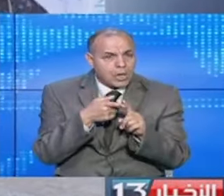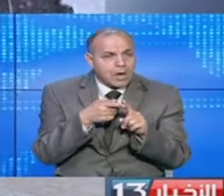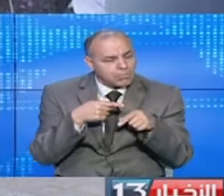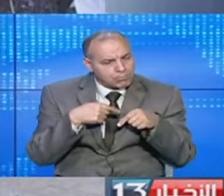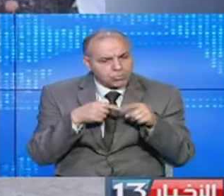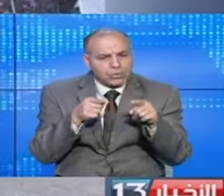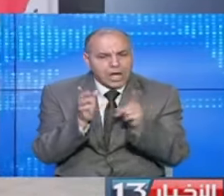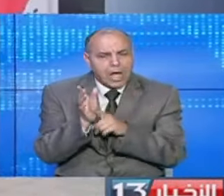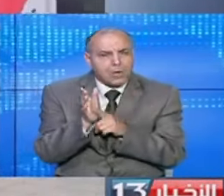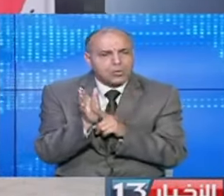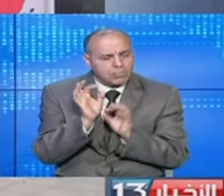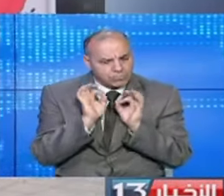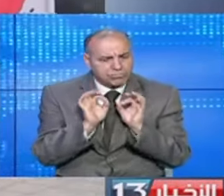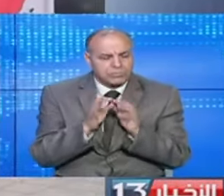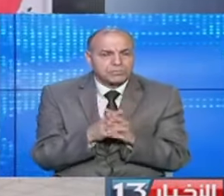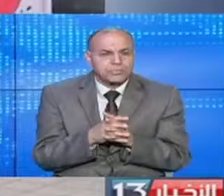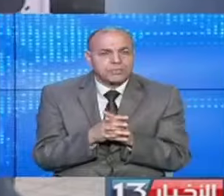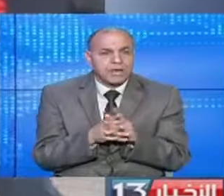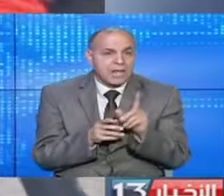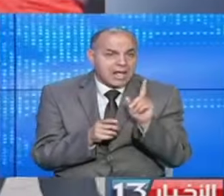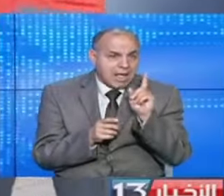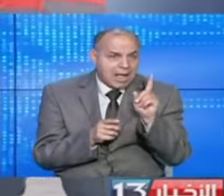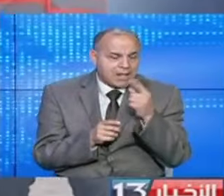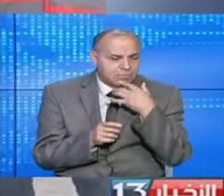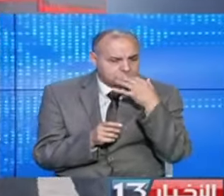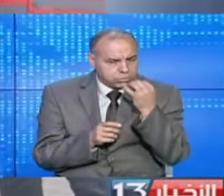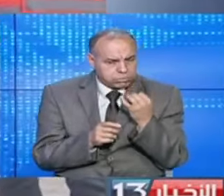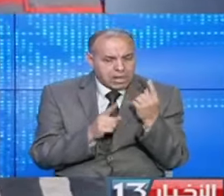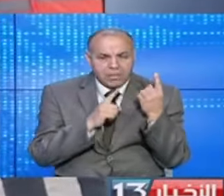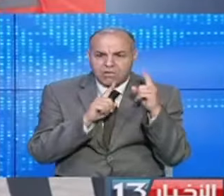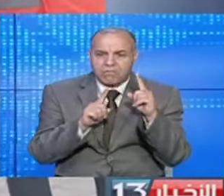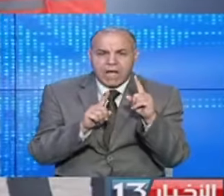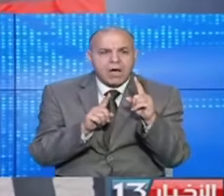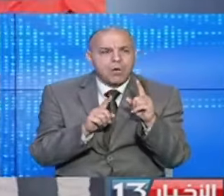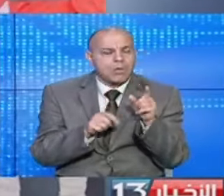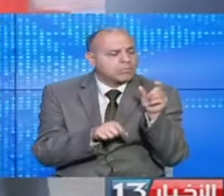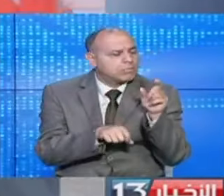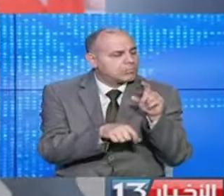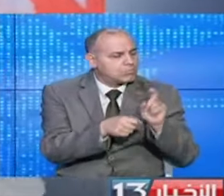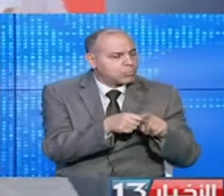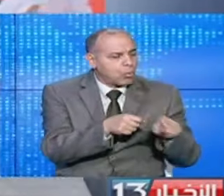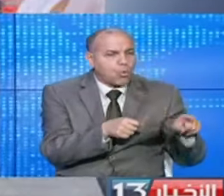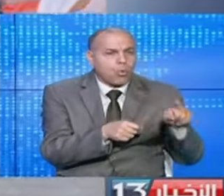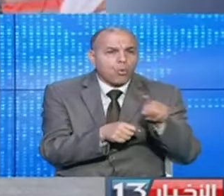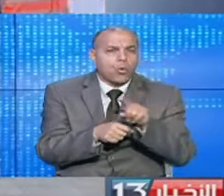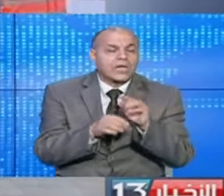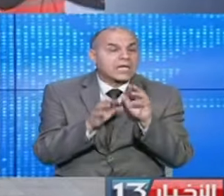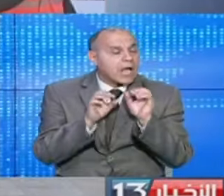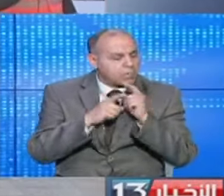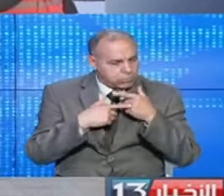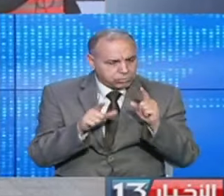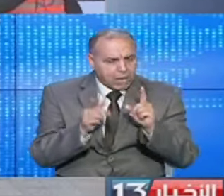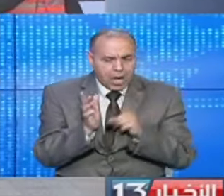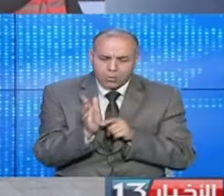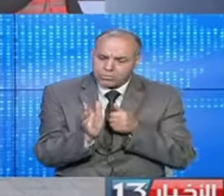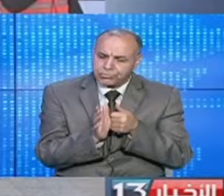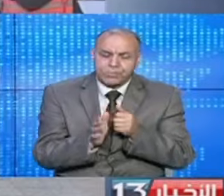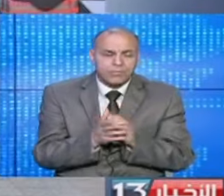مستوفى الشروط القانونية وأنها تلتزم بالدفاع عن منظورها بجميع الوسائل